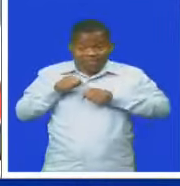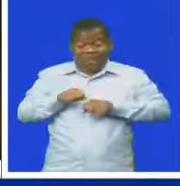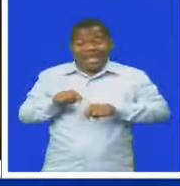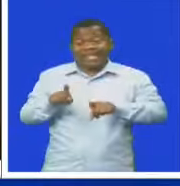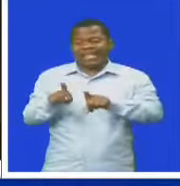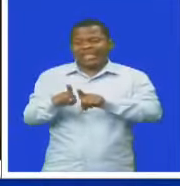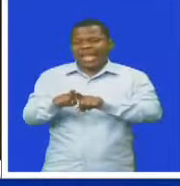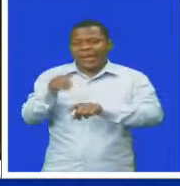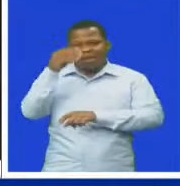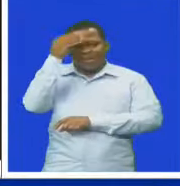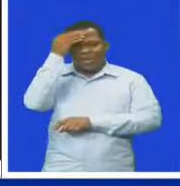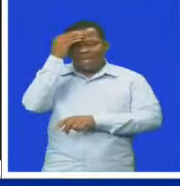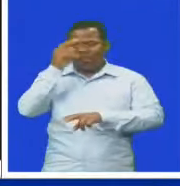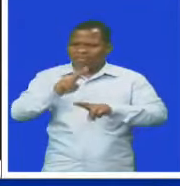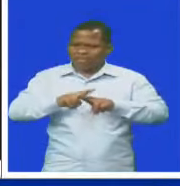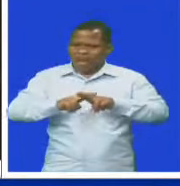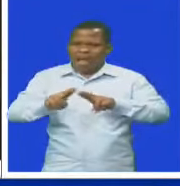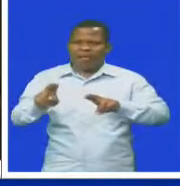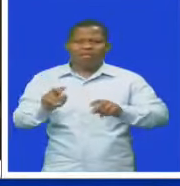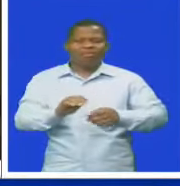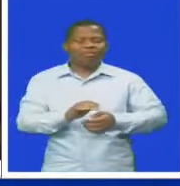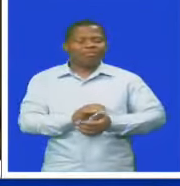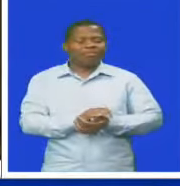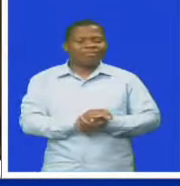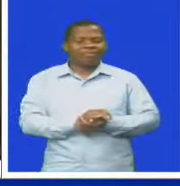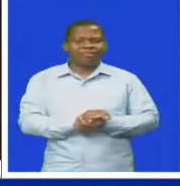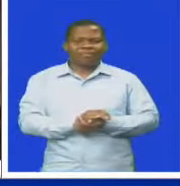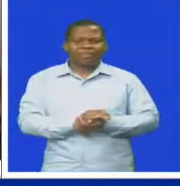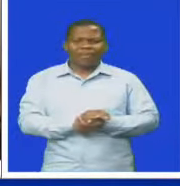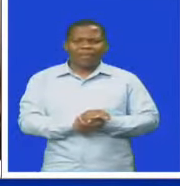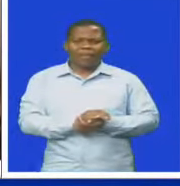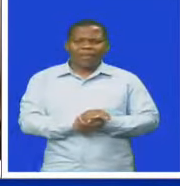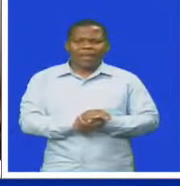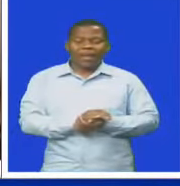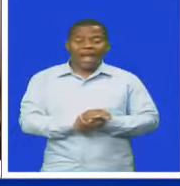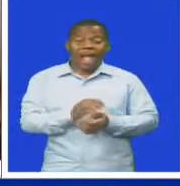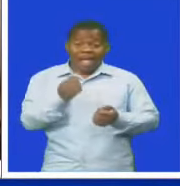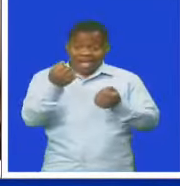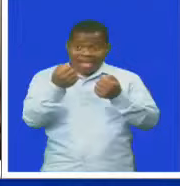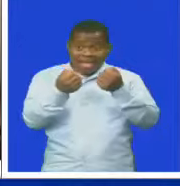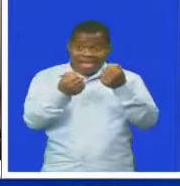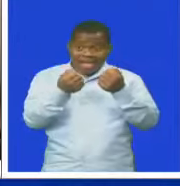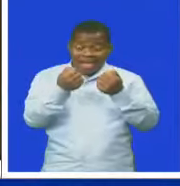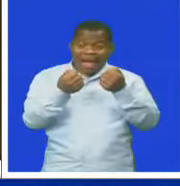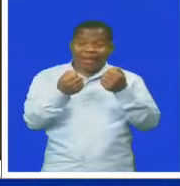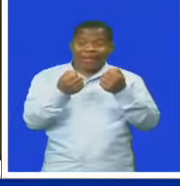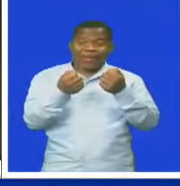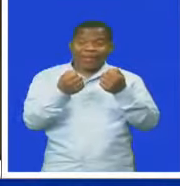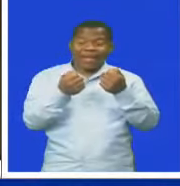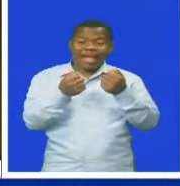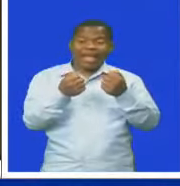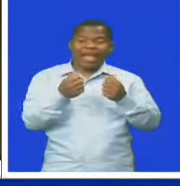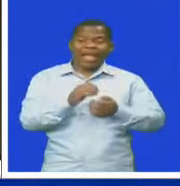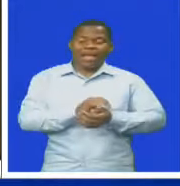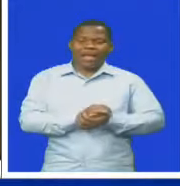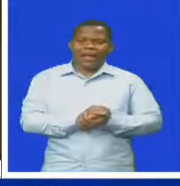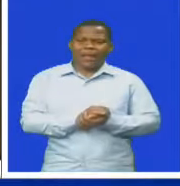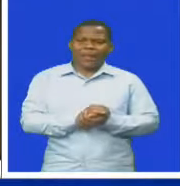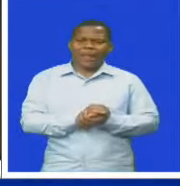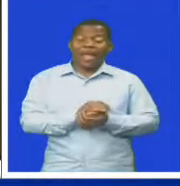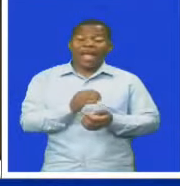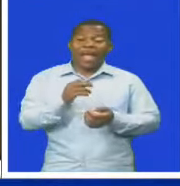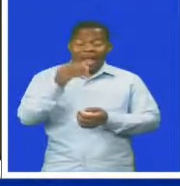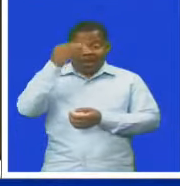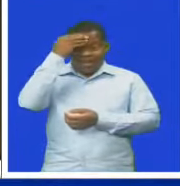abasolwa labalethwe bemnyango wekucondzisa timilo netigwegwe Lelphoyisa libonakele lilandza